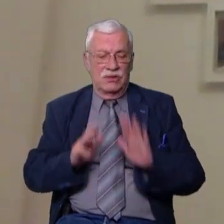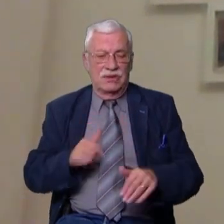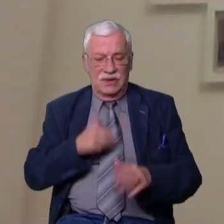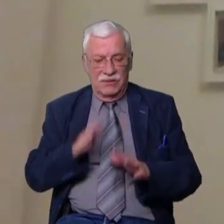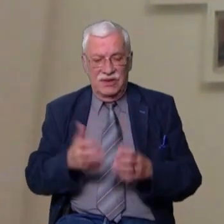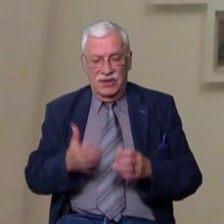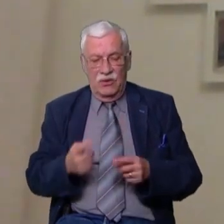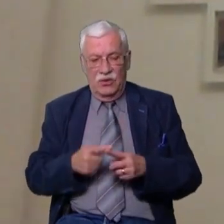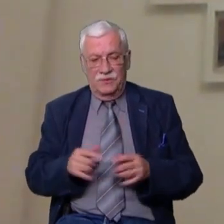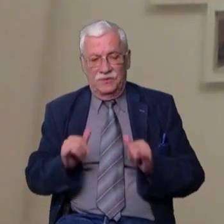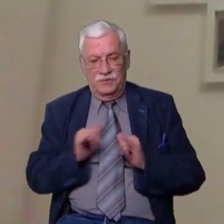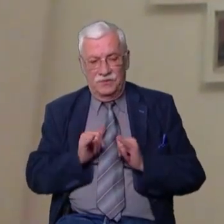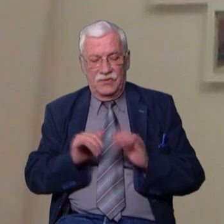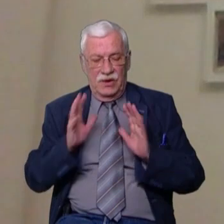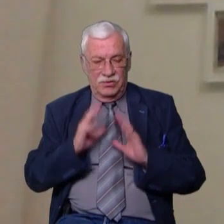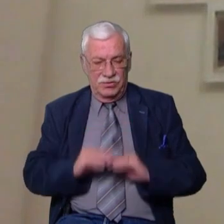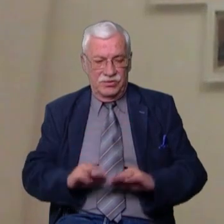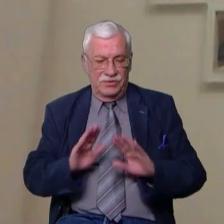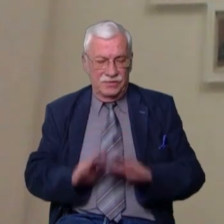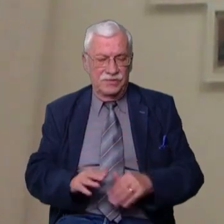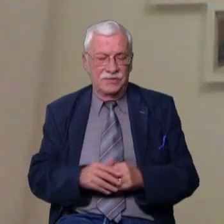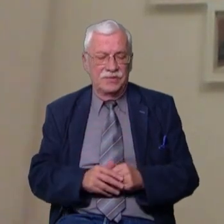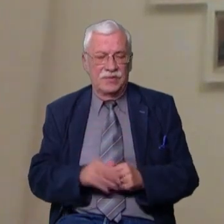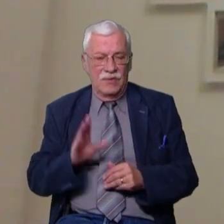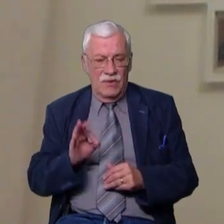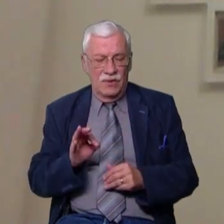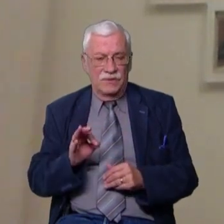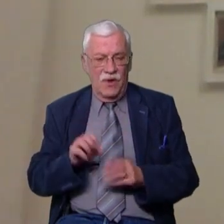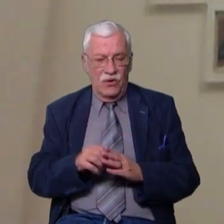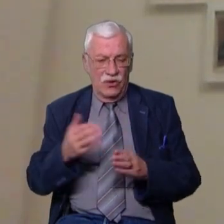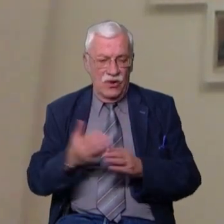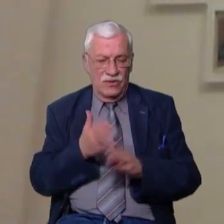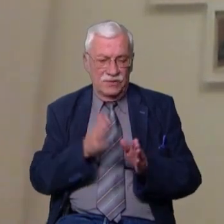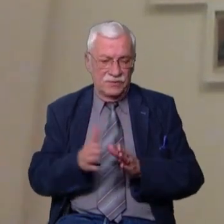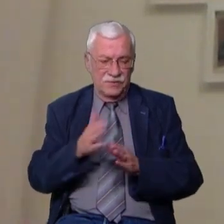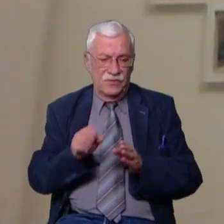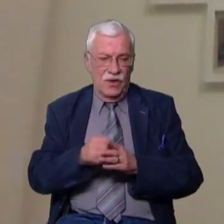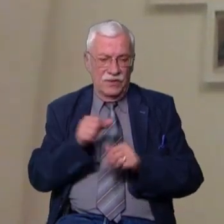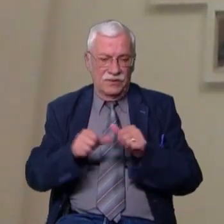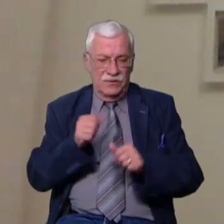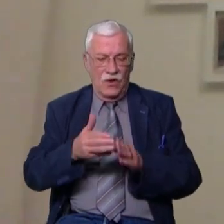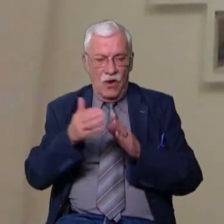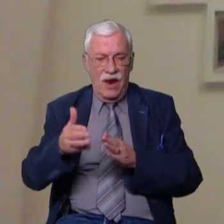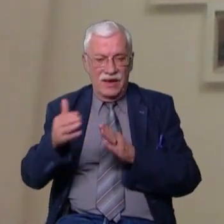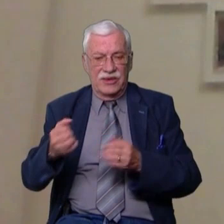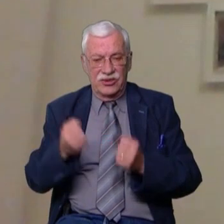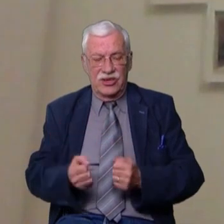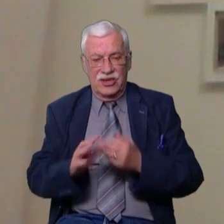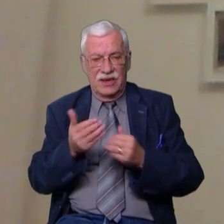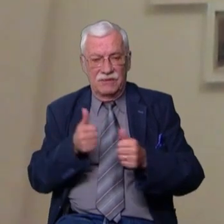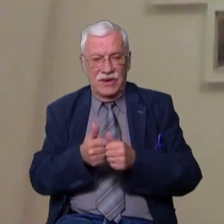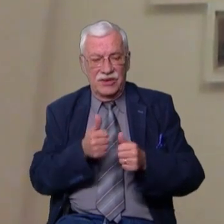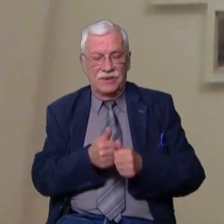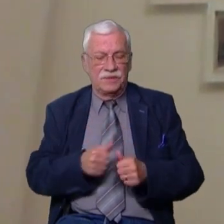trochę odpocząć, zresetować głowę, naładować akumulatory, bo od nowych przygotowań, nowego sezonu, kolejne ciężkie wyzwania,